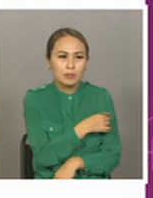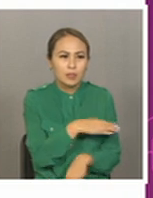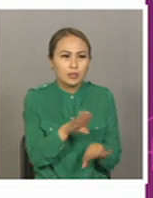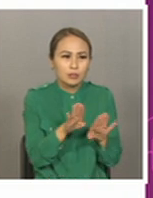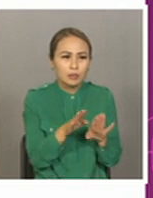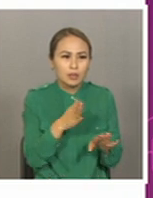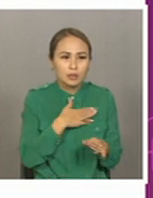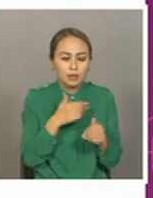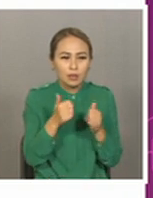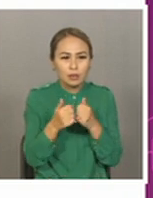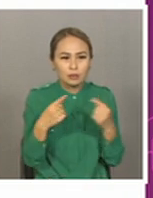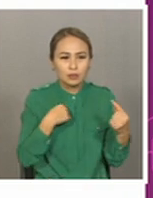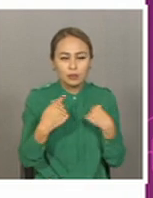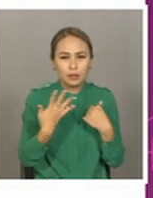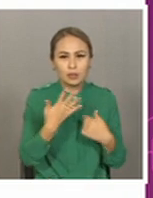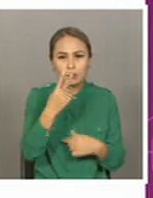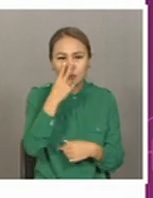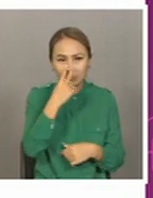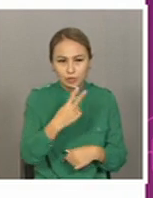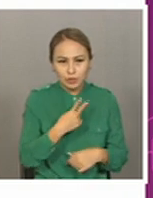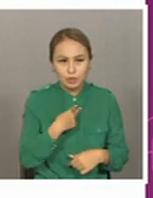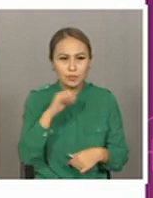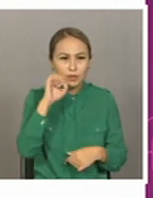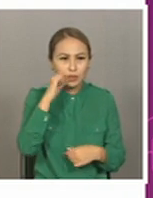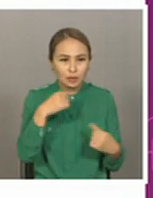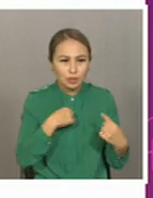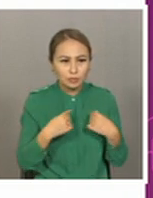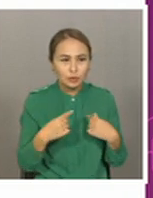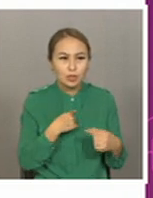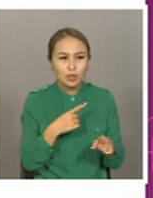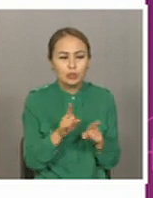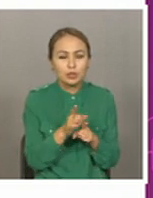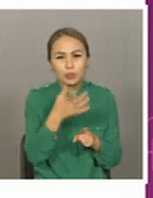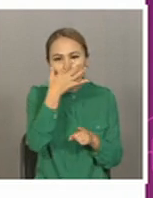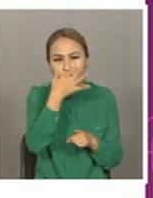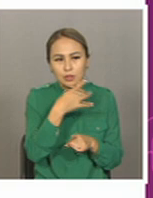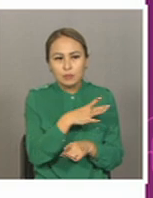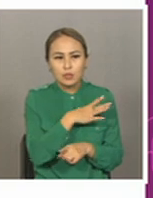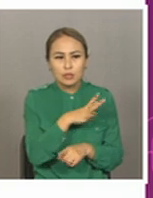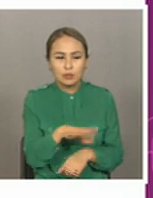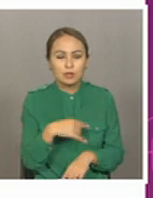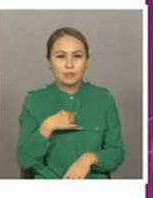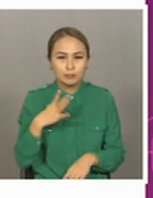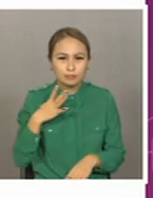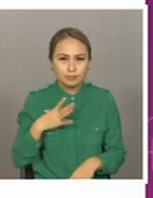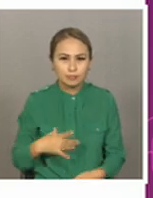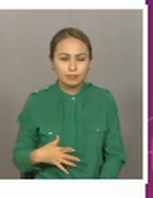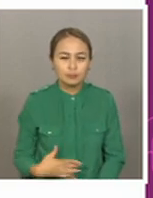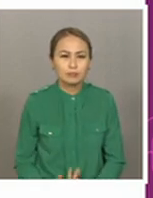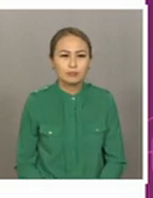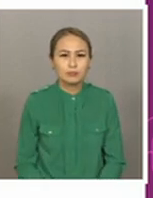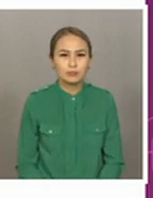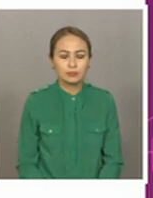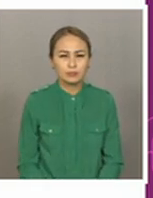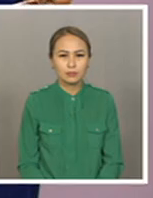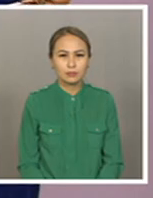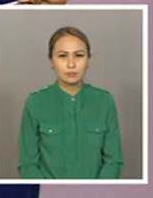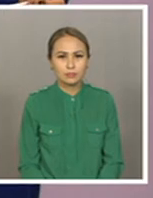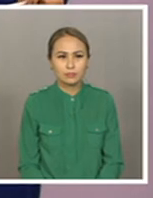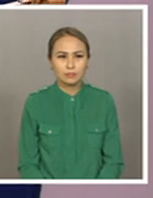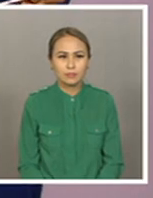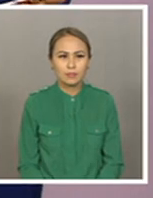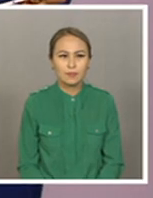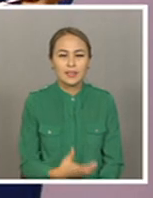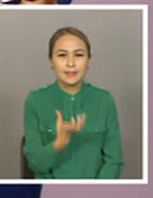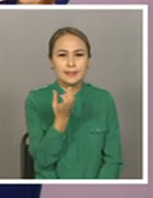менің жанымның қиналғанын көрсе, әжем де қиналып, жүдемесін деп шыдап жатырмын, депті.